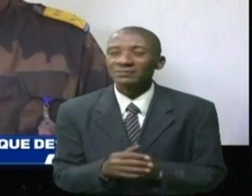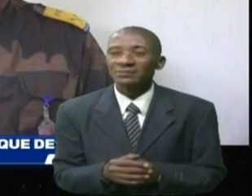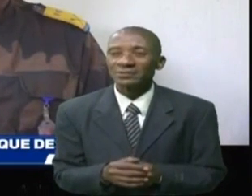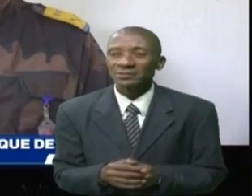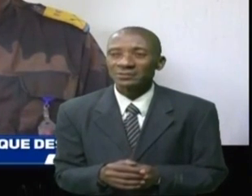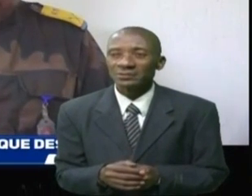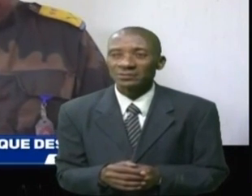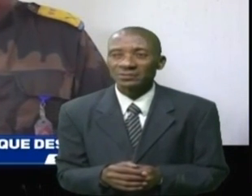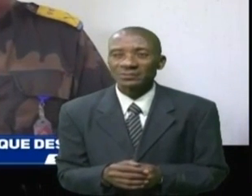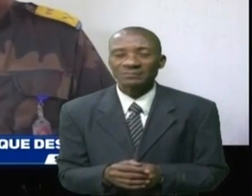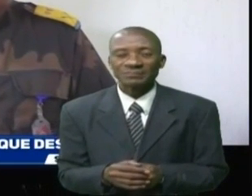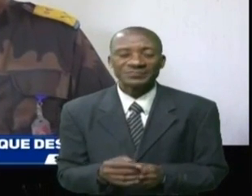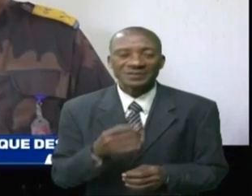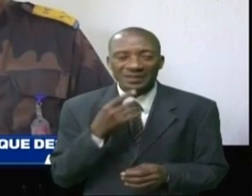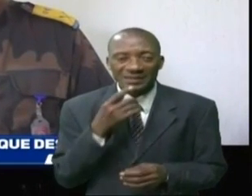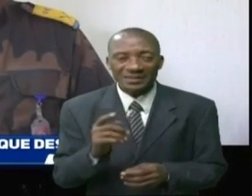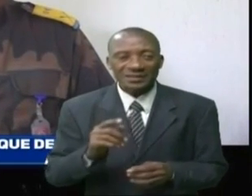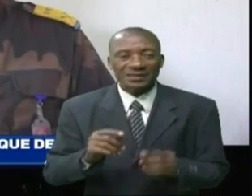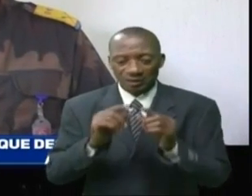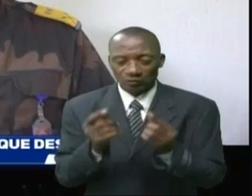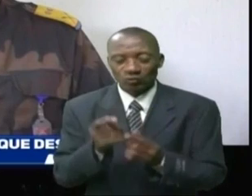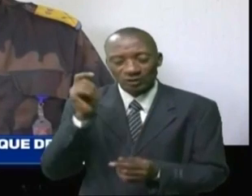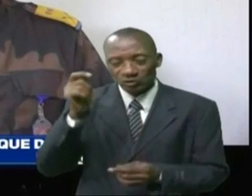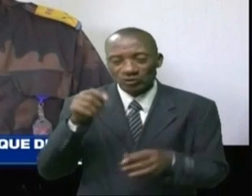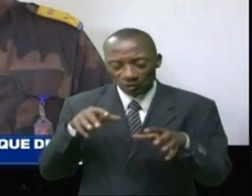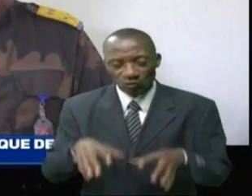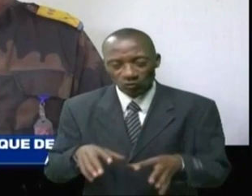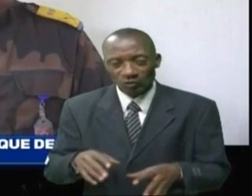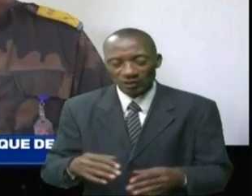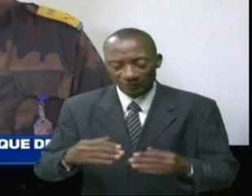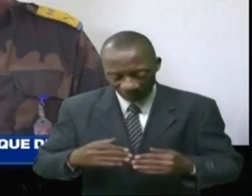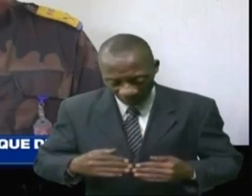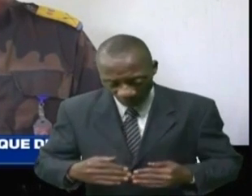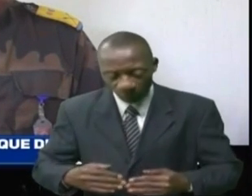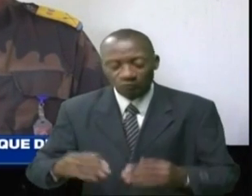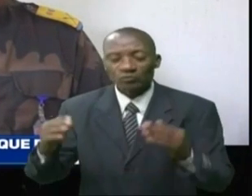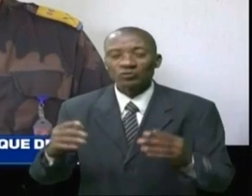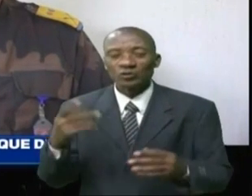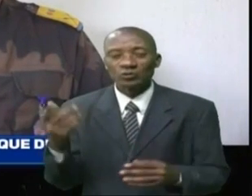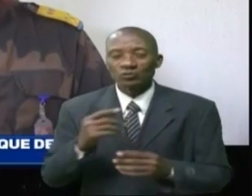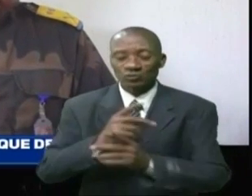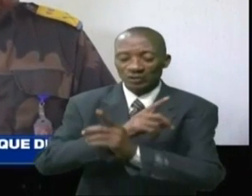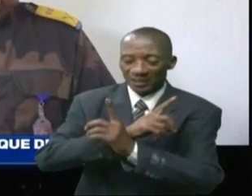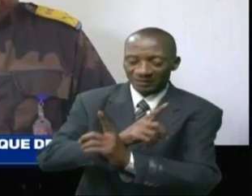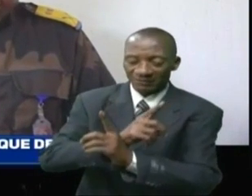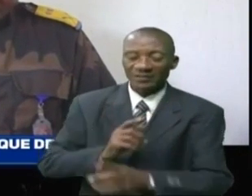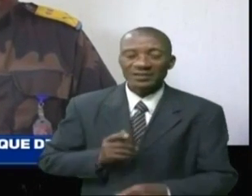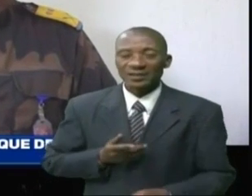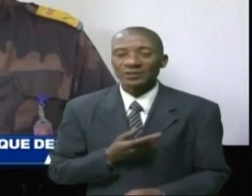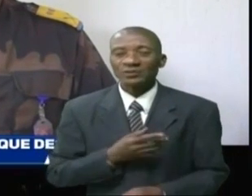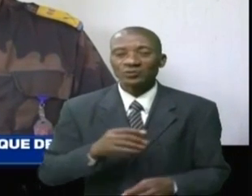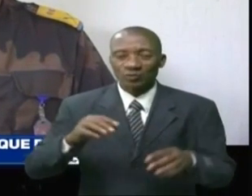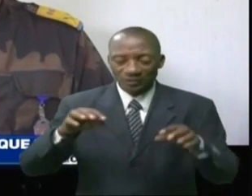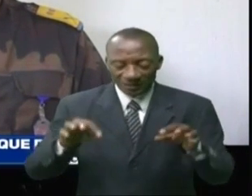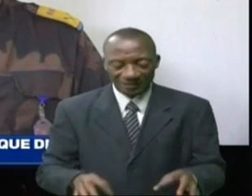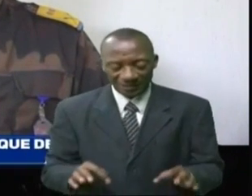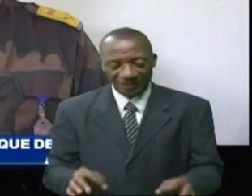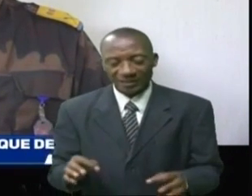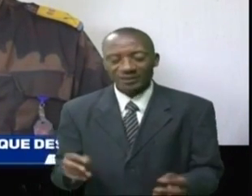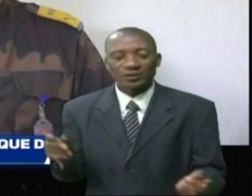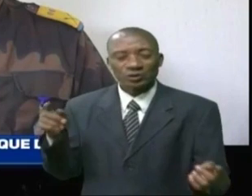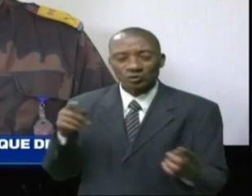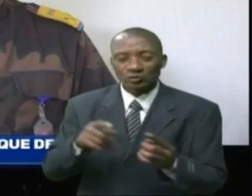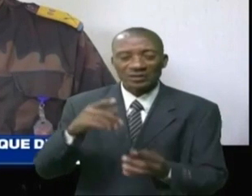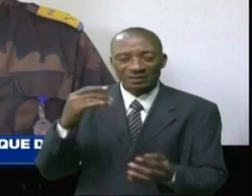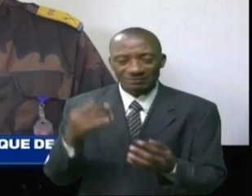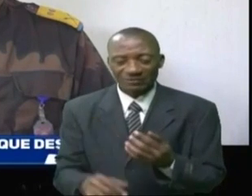des positions qu'il avait jadis abandonnées dans le cadre du cessez-le-feu afin d'aveugler la